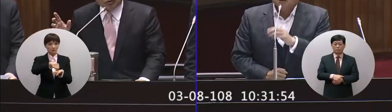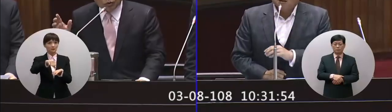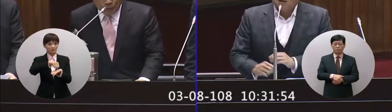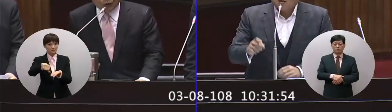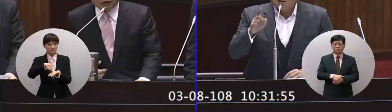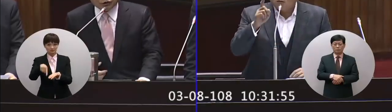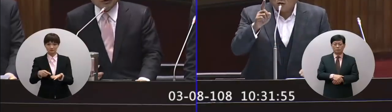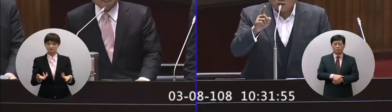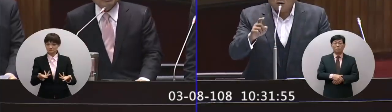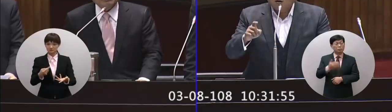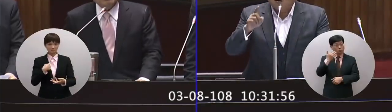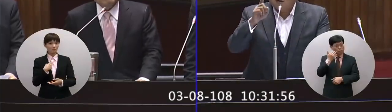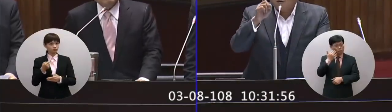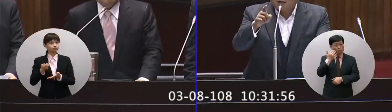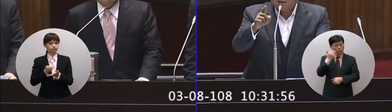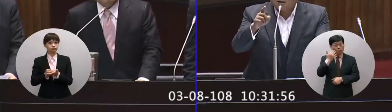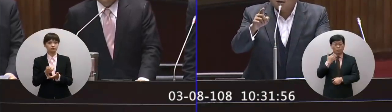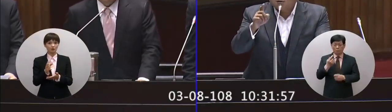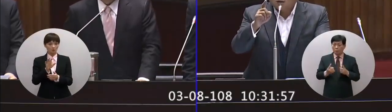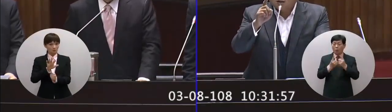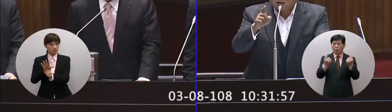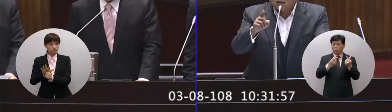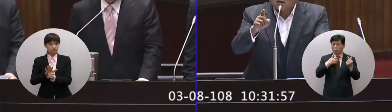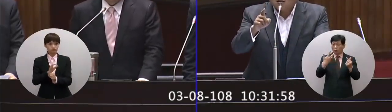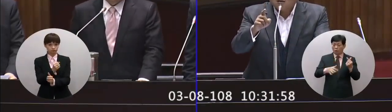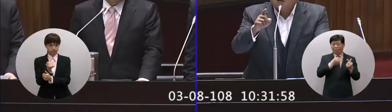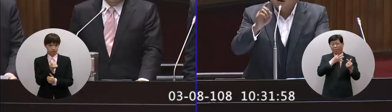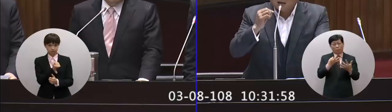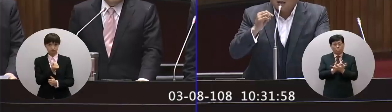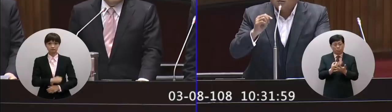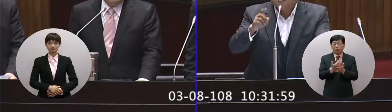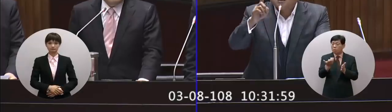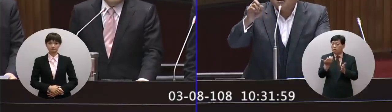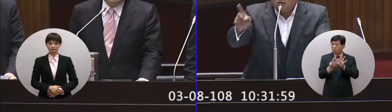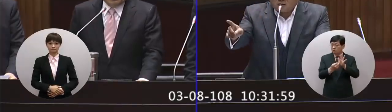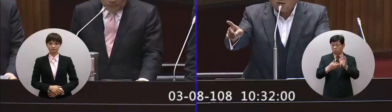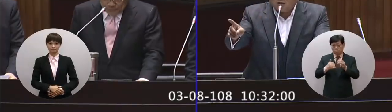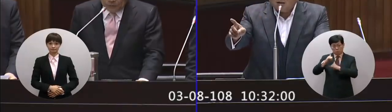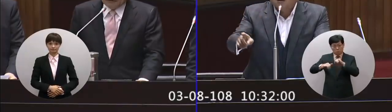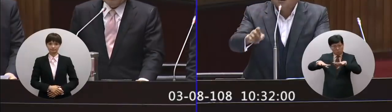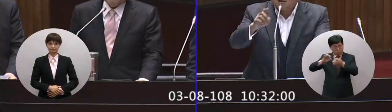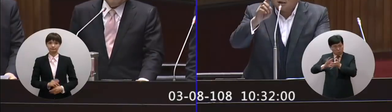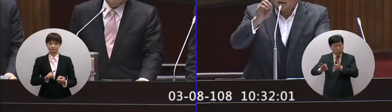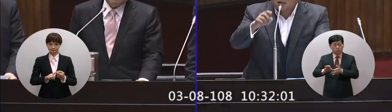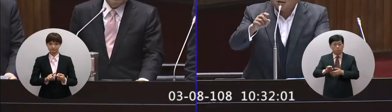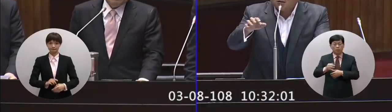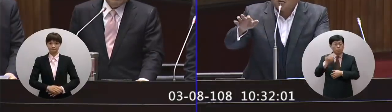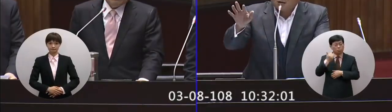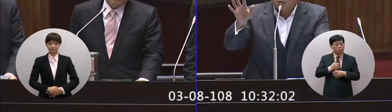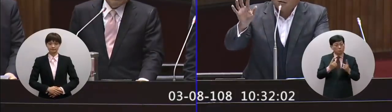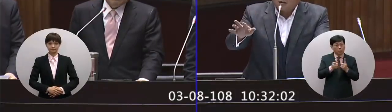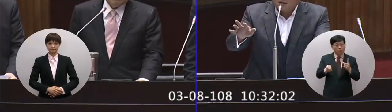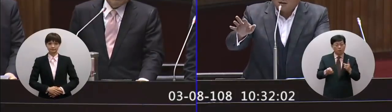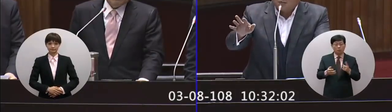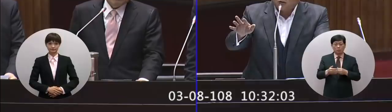情调度我们有要求。 如果说发生了这个水情吃紧，我刚刚讲了说民生用水优先，那水情吃紧的